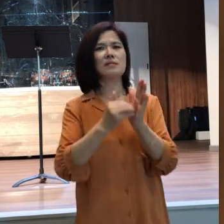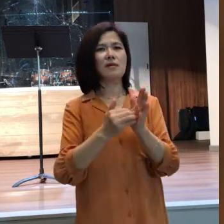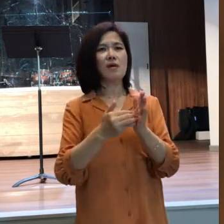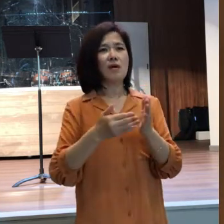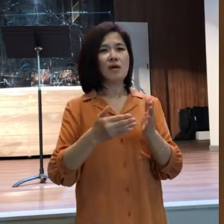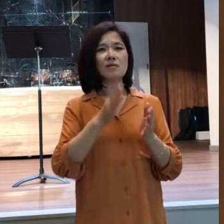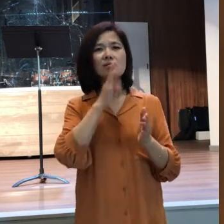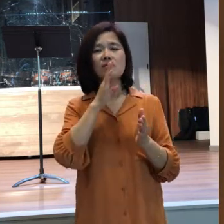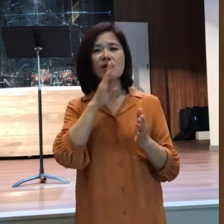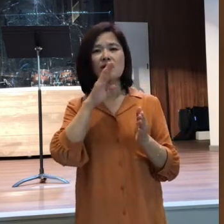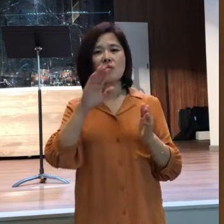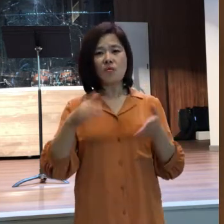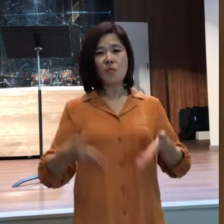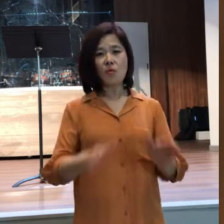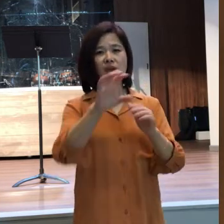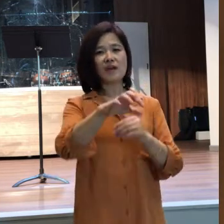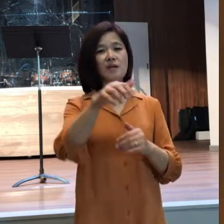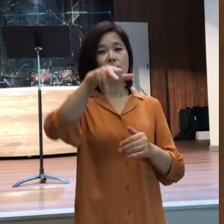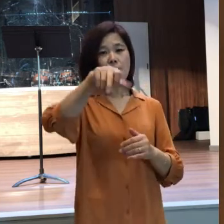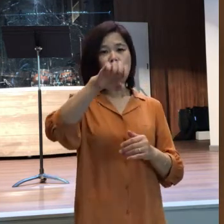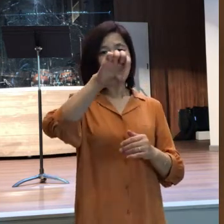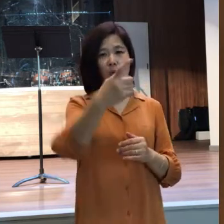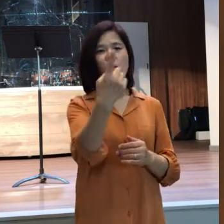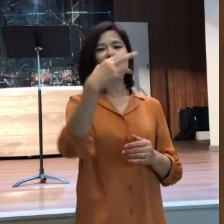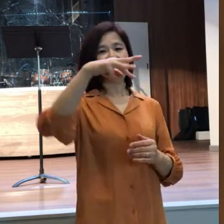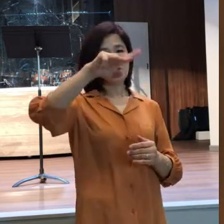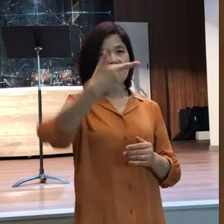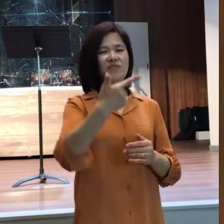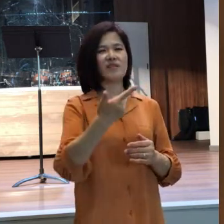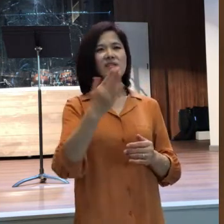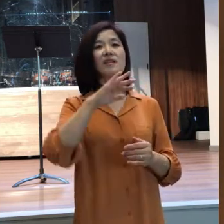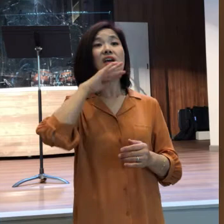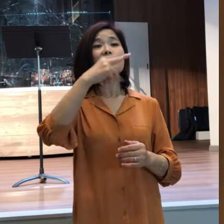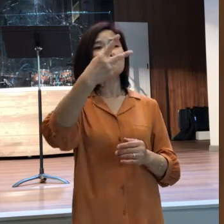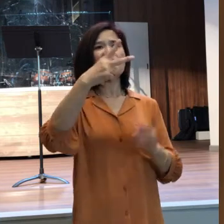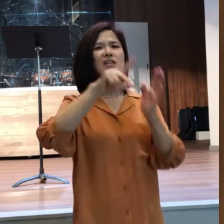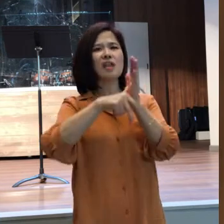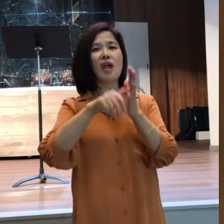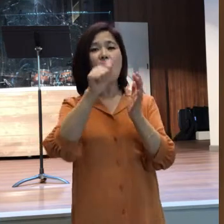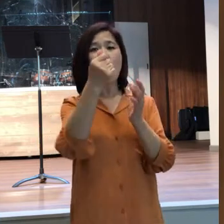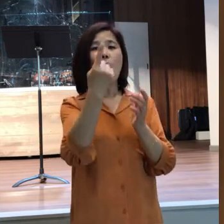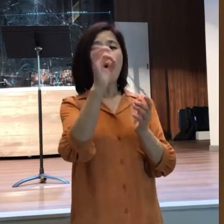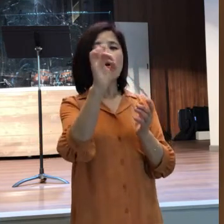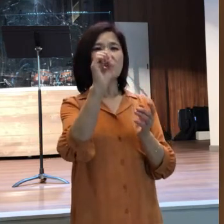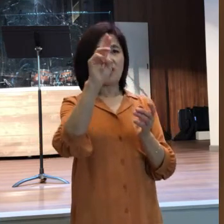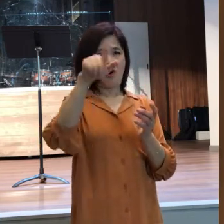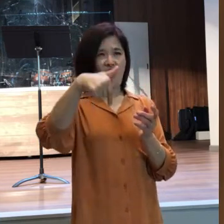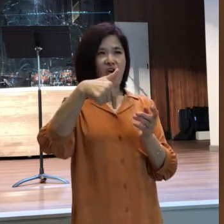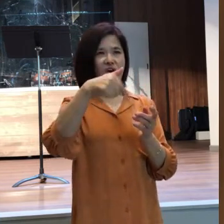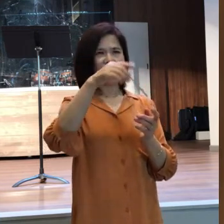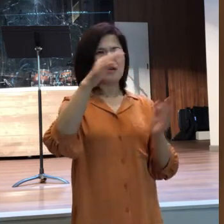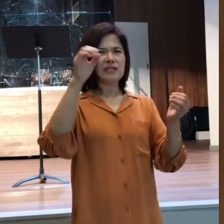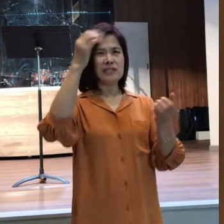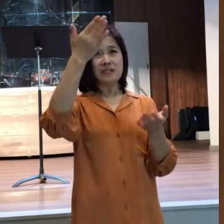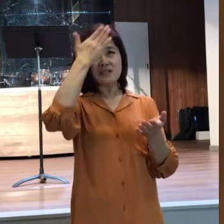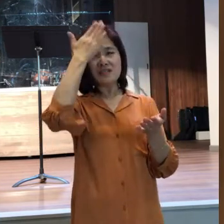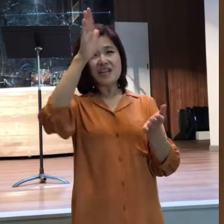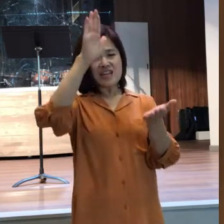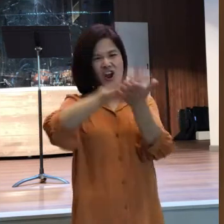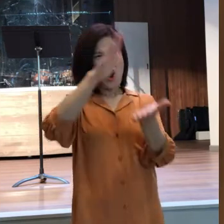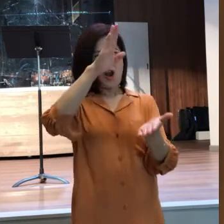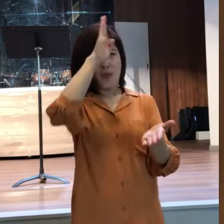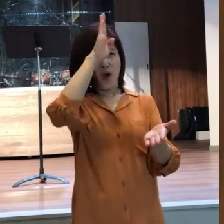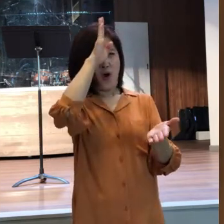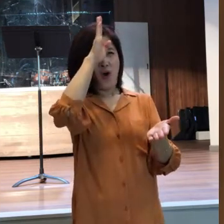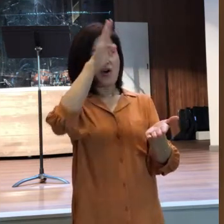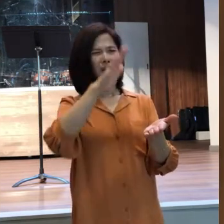저는 고향이 경기도 포천인데 그런데 2살 때 홍역을 했어요. 여러분 자식 키워보시면